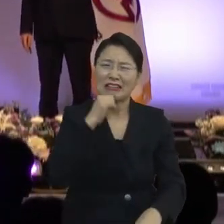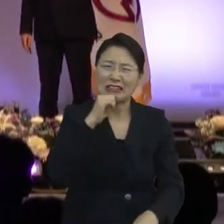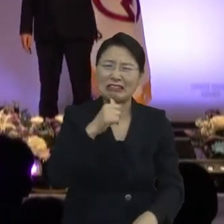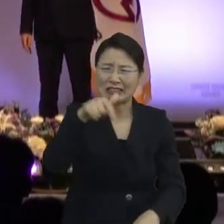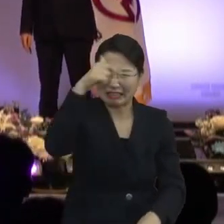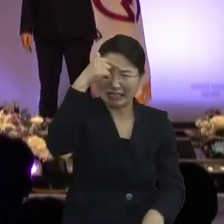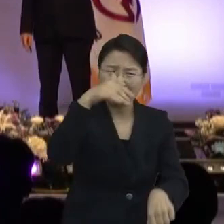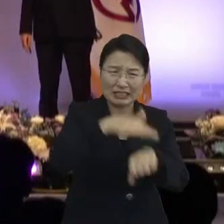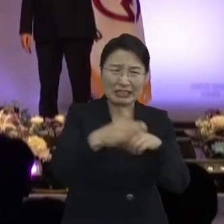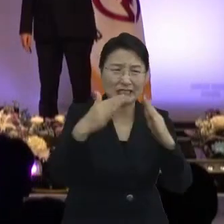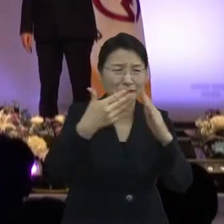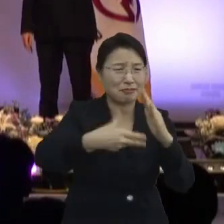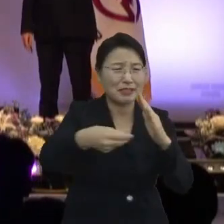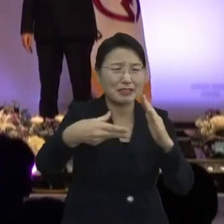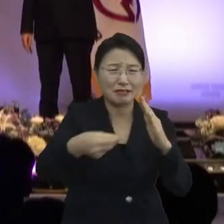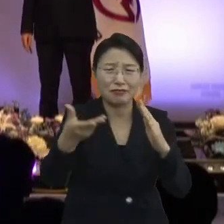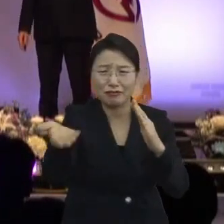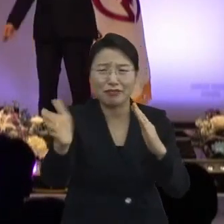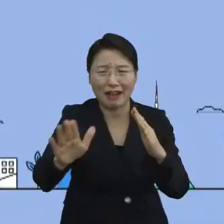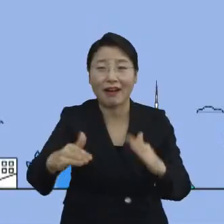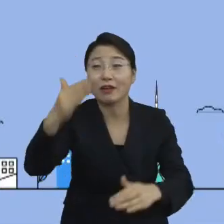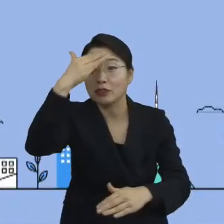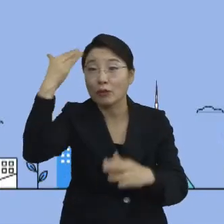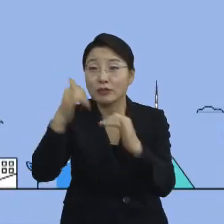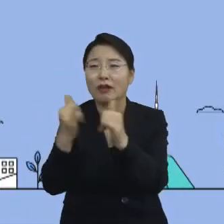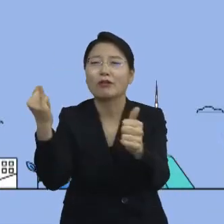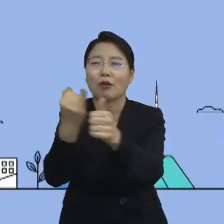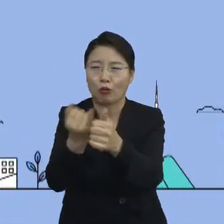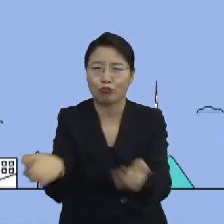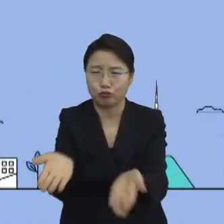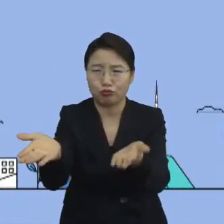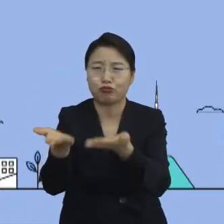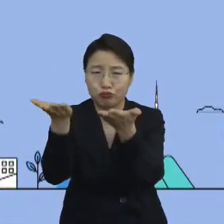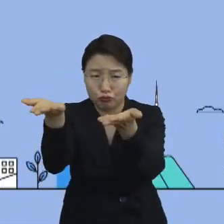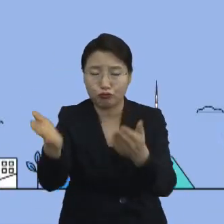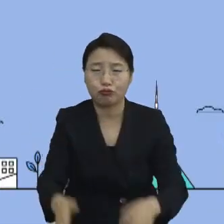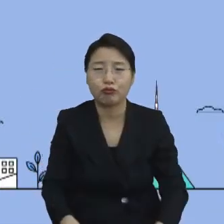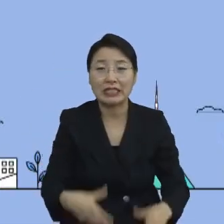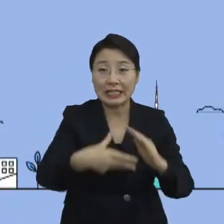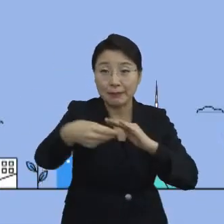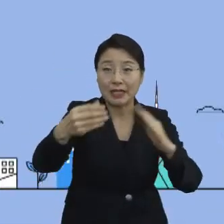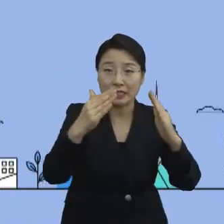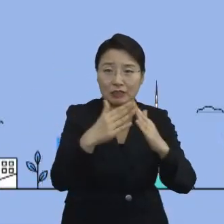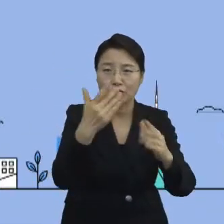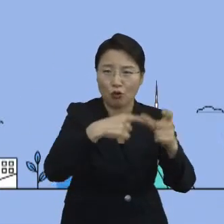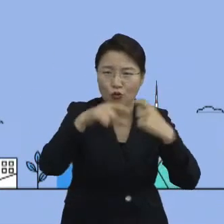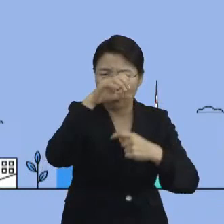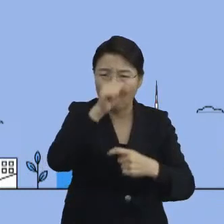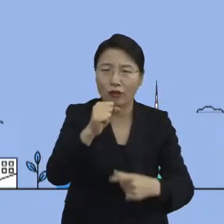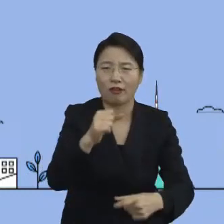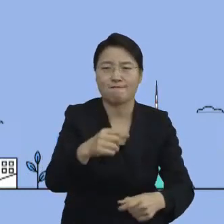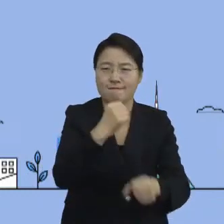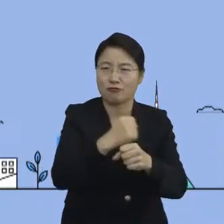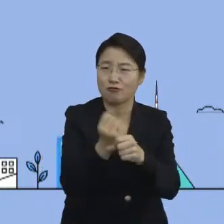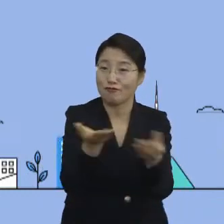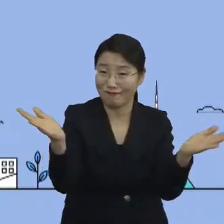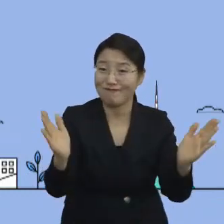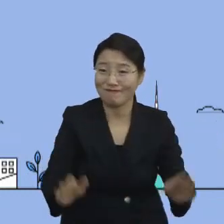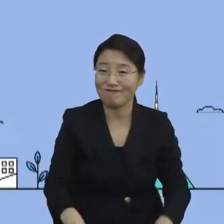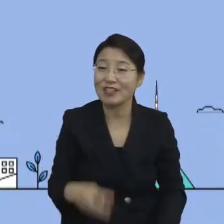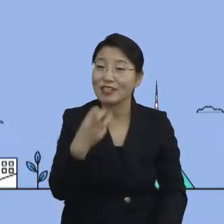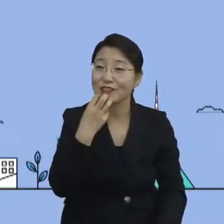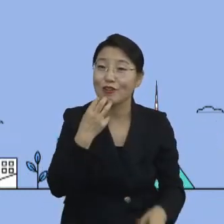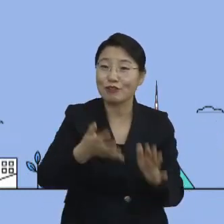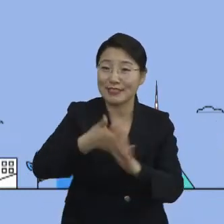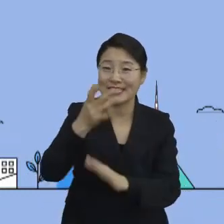우리 젊은 친구들 결혼도 좀 시켜야 되고 임대주택 고급화를 선언했는데 이건 뭐 보시면 금방 아실 테니까